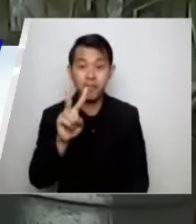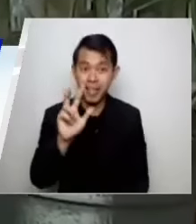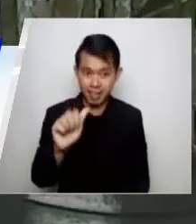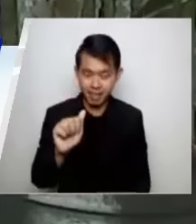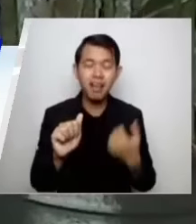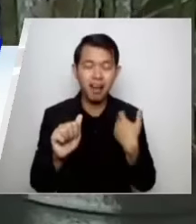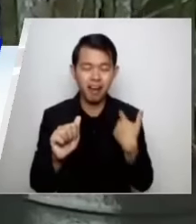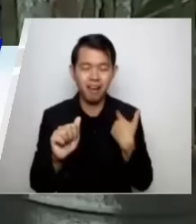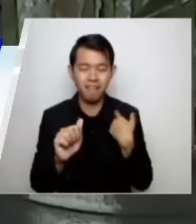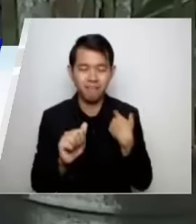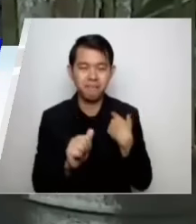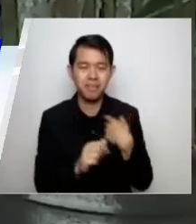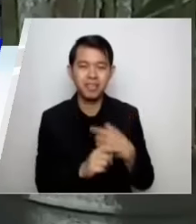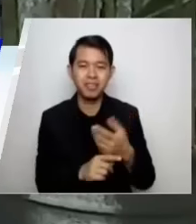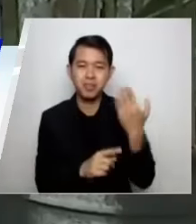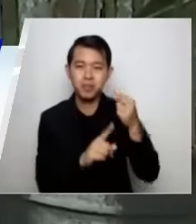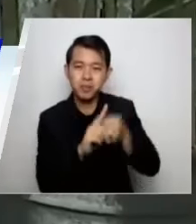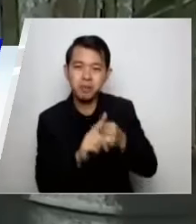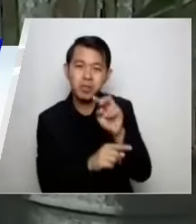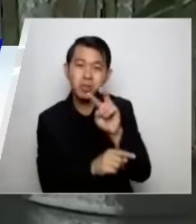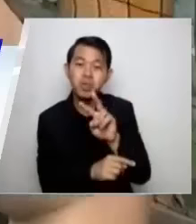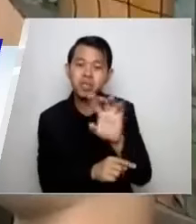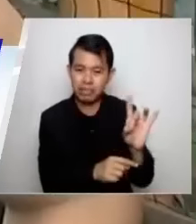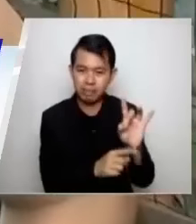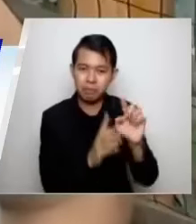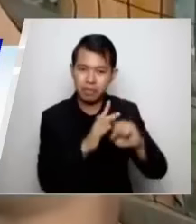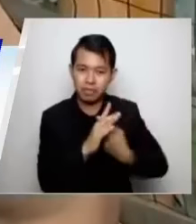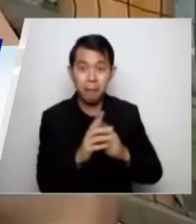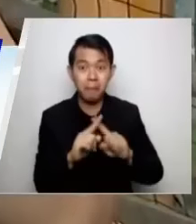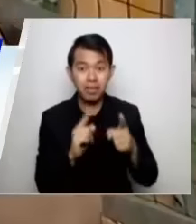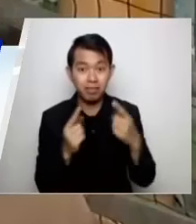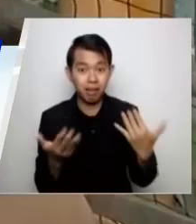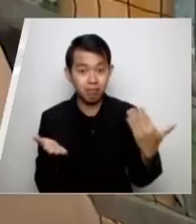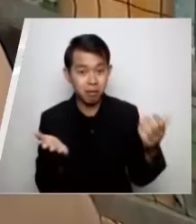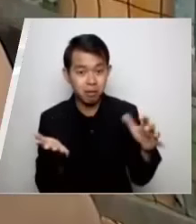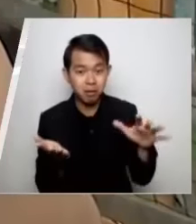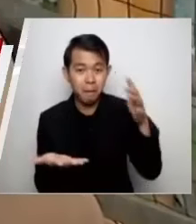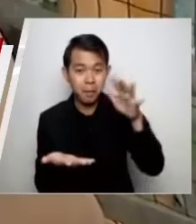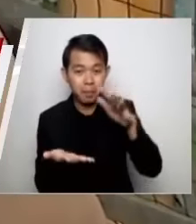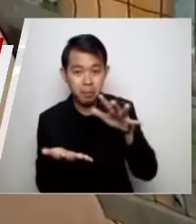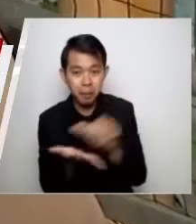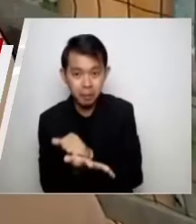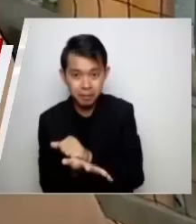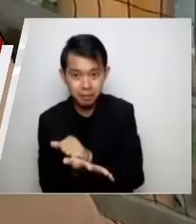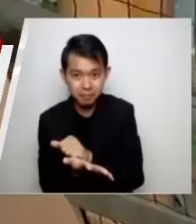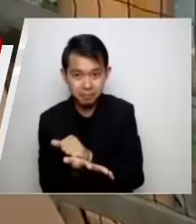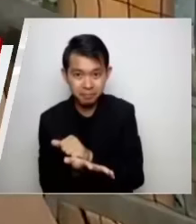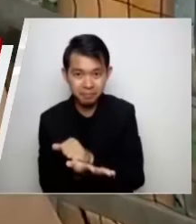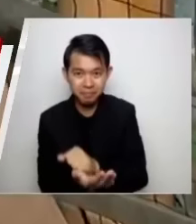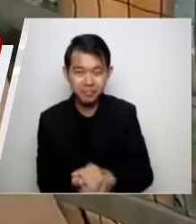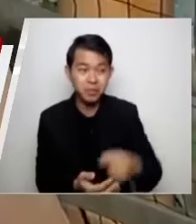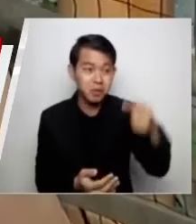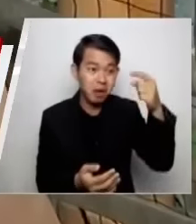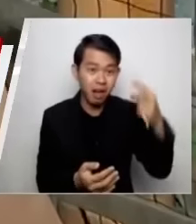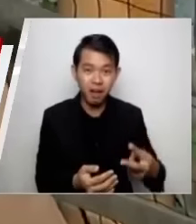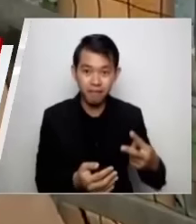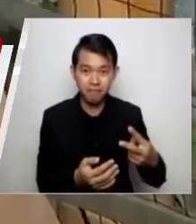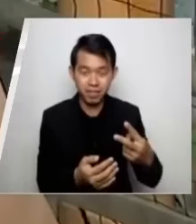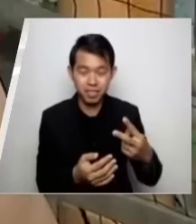pa. Ang kaso, ubus na. Ginamit ko yung kalahati ng sa dapat